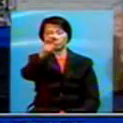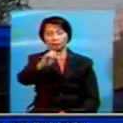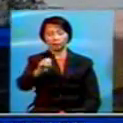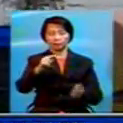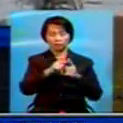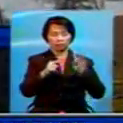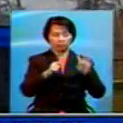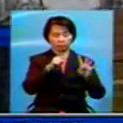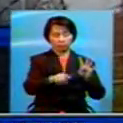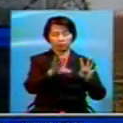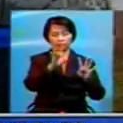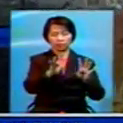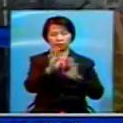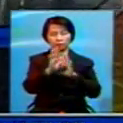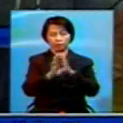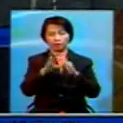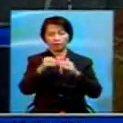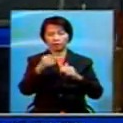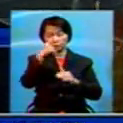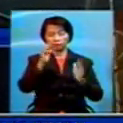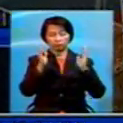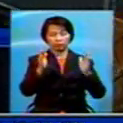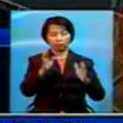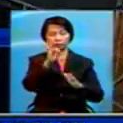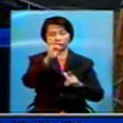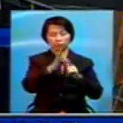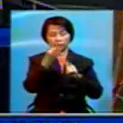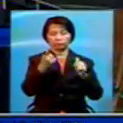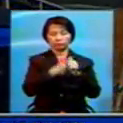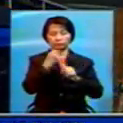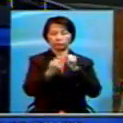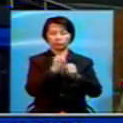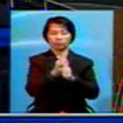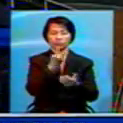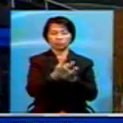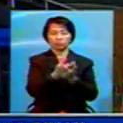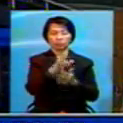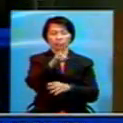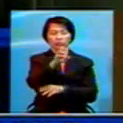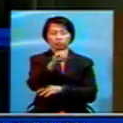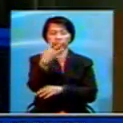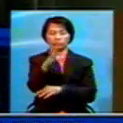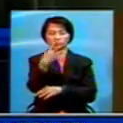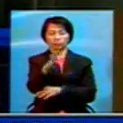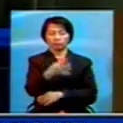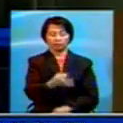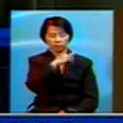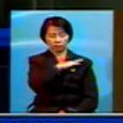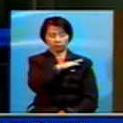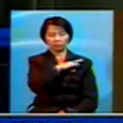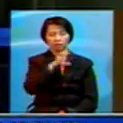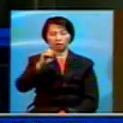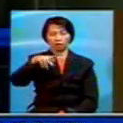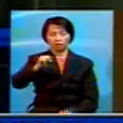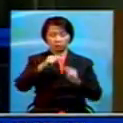kepada r.8 bilion bagi tempoh 9 bulan pertama tahun kewangan 2014 keuntungan operasi